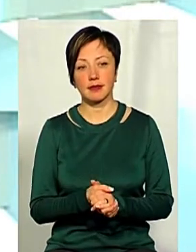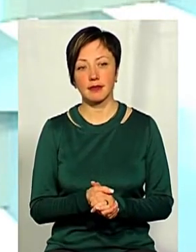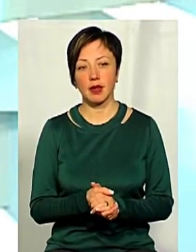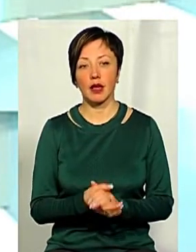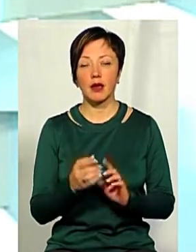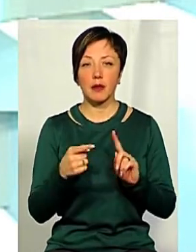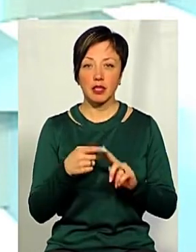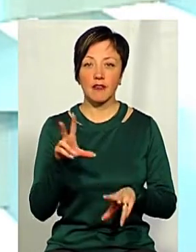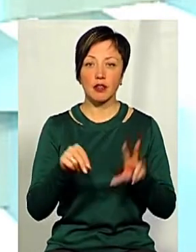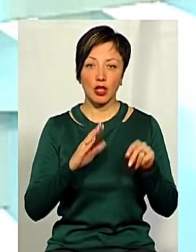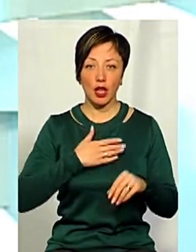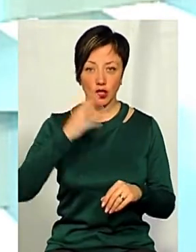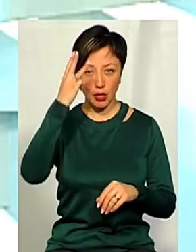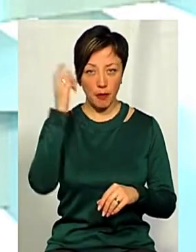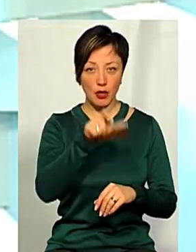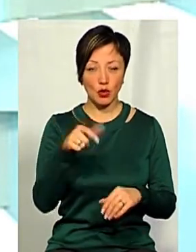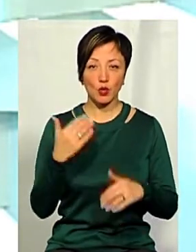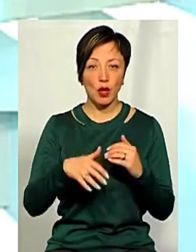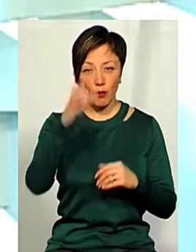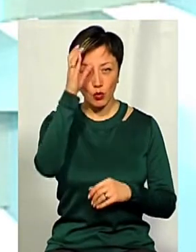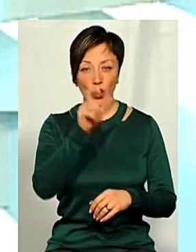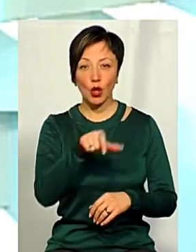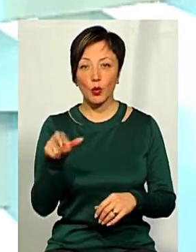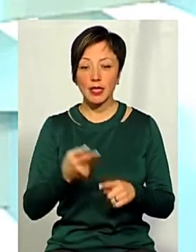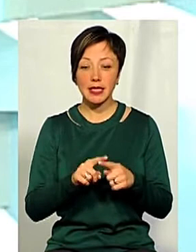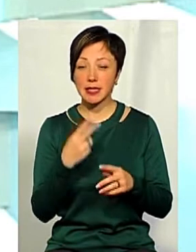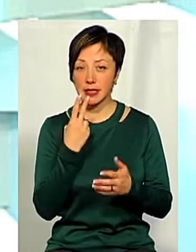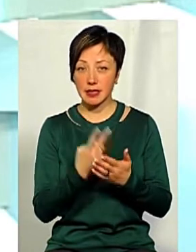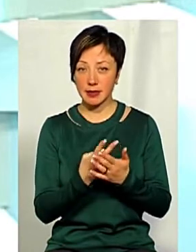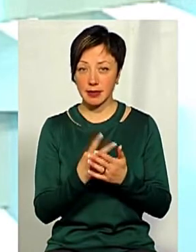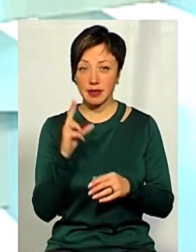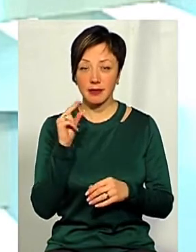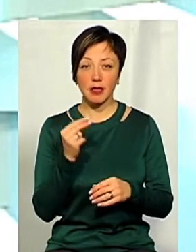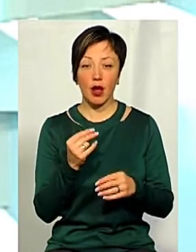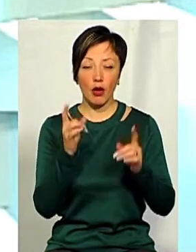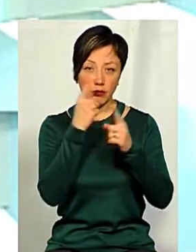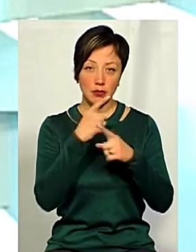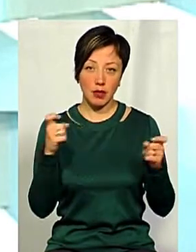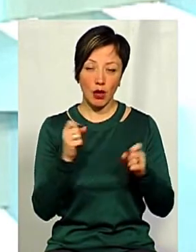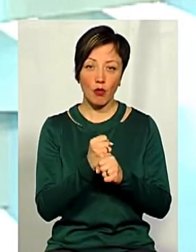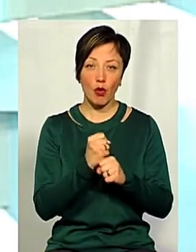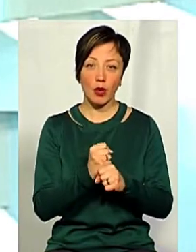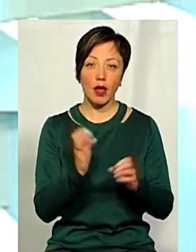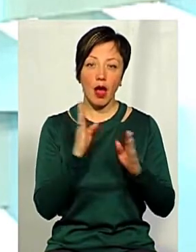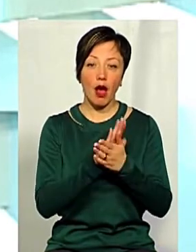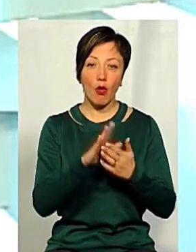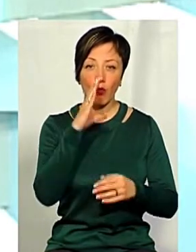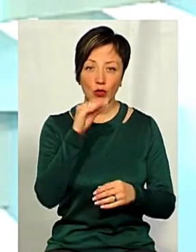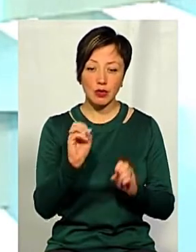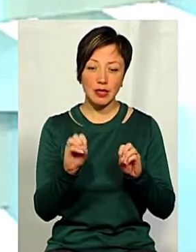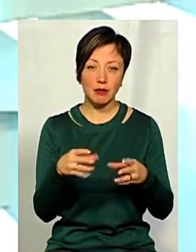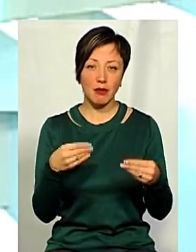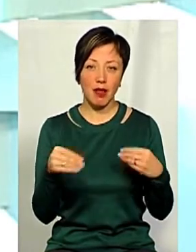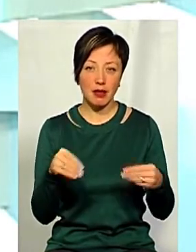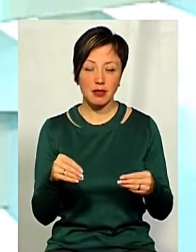що наші хмельничани вже мудрі люди, тому що от ті цифри, які озвучують при роботі екобуса, скільки вже здається